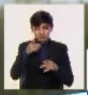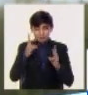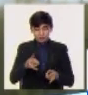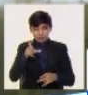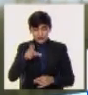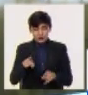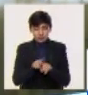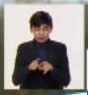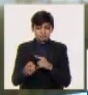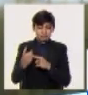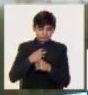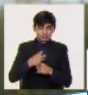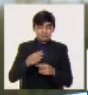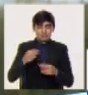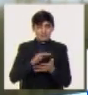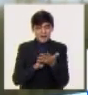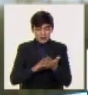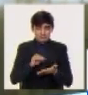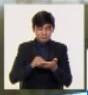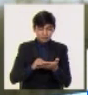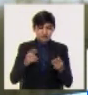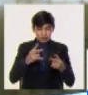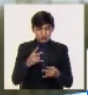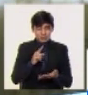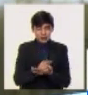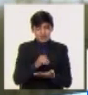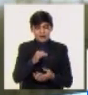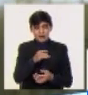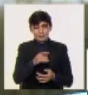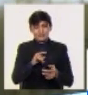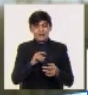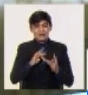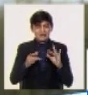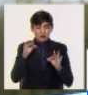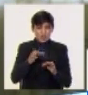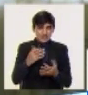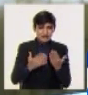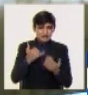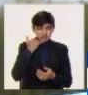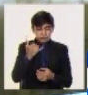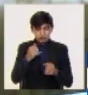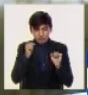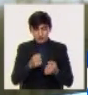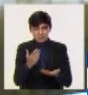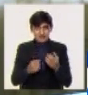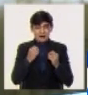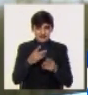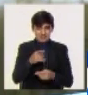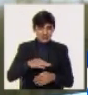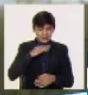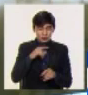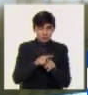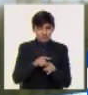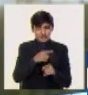который проходит именно по интернет-мошенничествам, он дает даже по телефону какие-либо сведения. И этих сведений достаточно